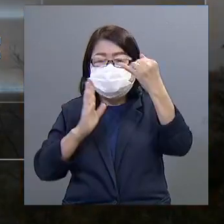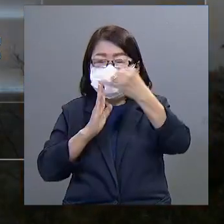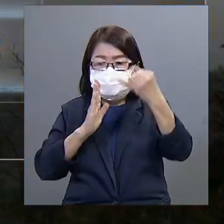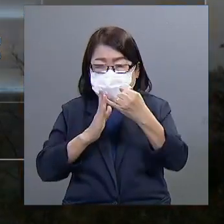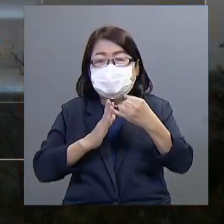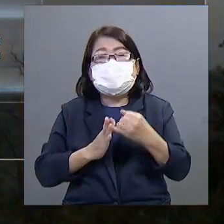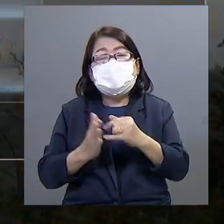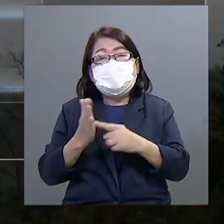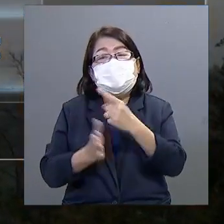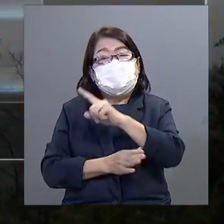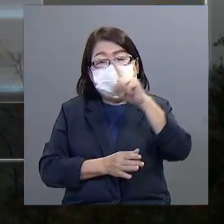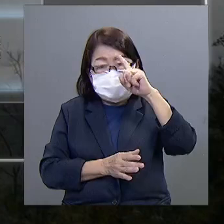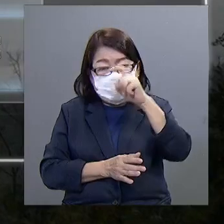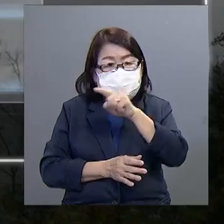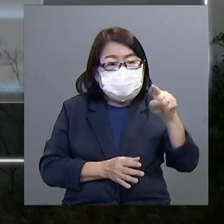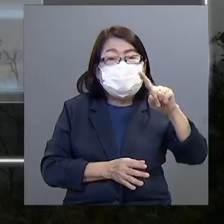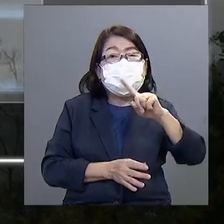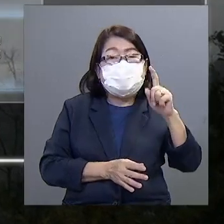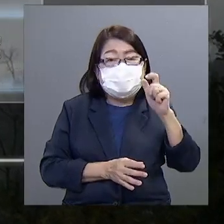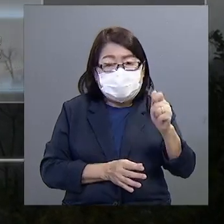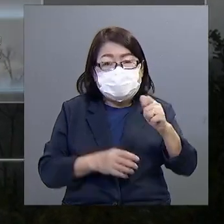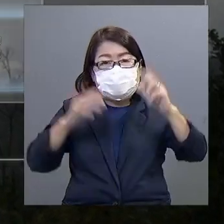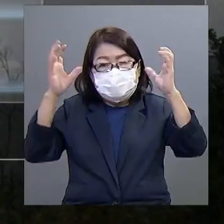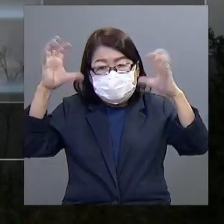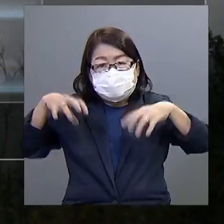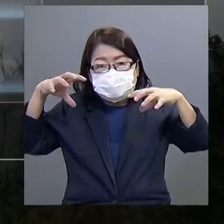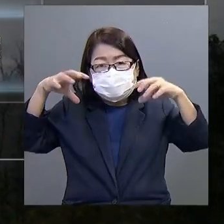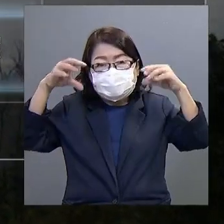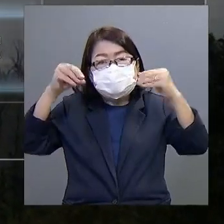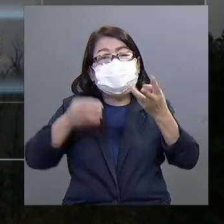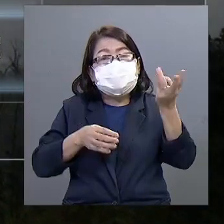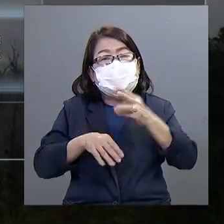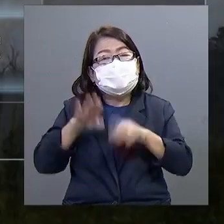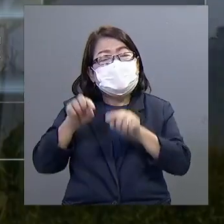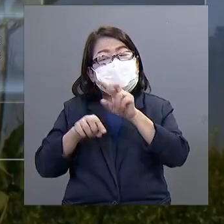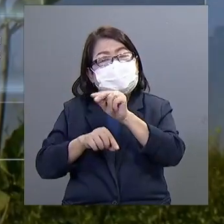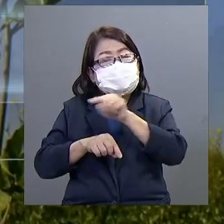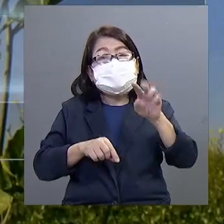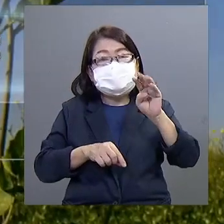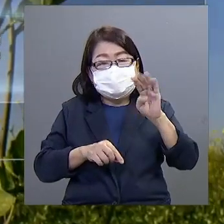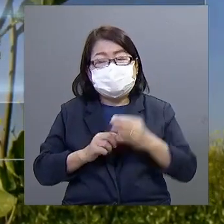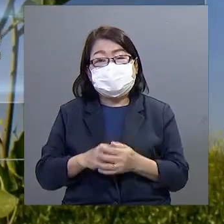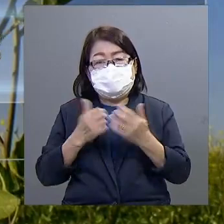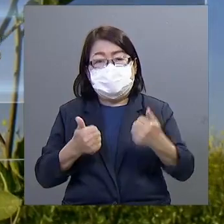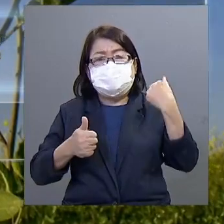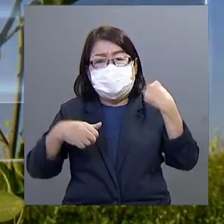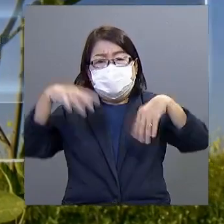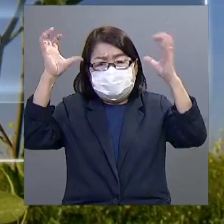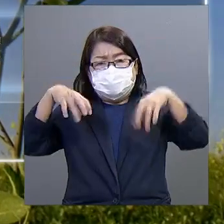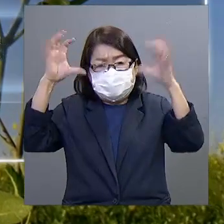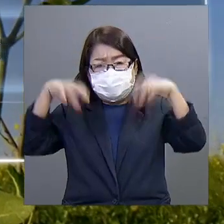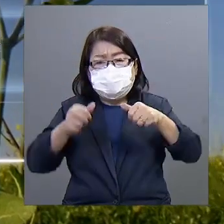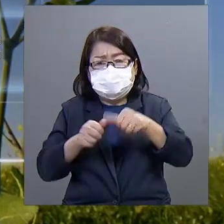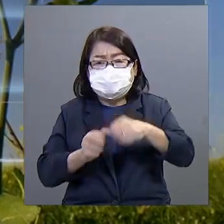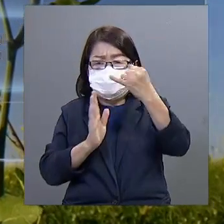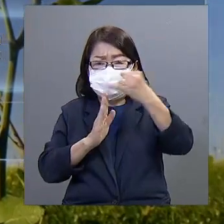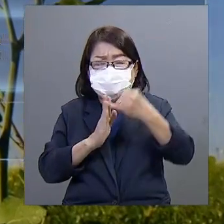นเสาถวัองคารทจะถึงนี้จะมฝนลดลงหรอ 30-40% ของพื้ที่ระยะนี้ยมีฝนตกหนกปางแ่งซึอาจจะทำใหเกิสภาวาน